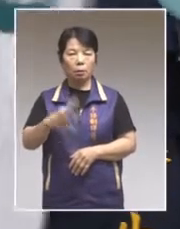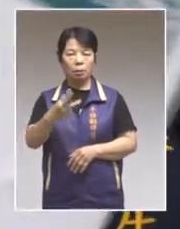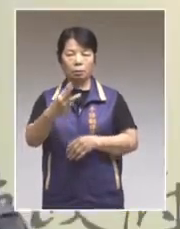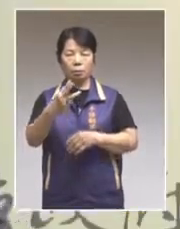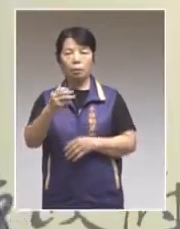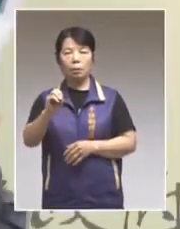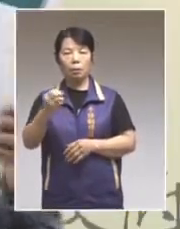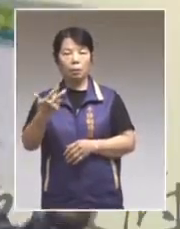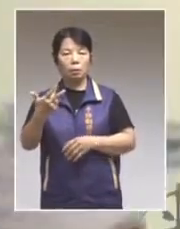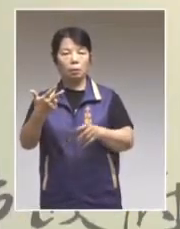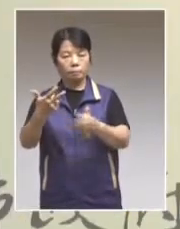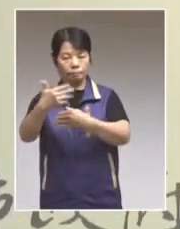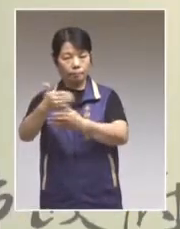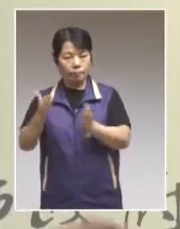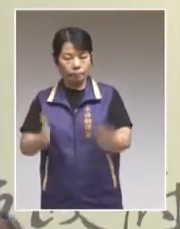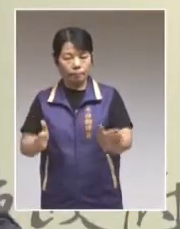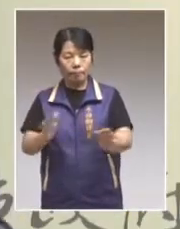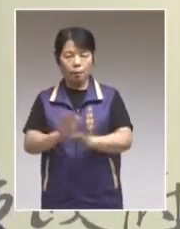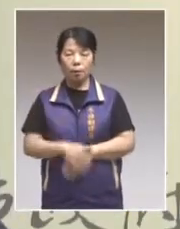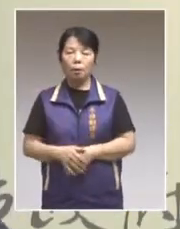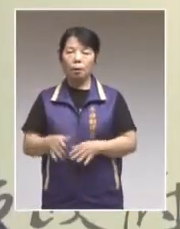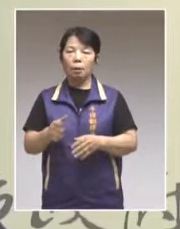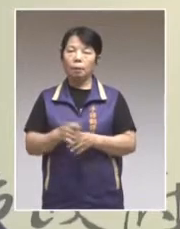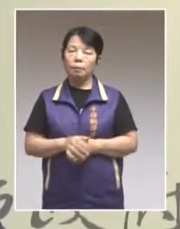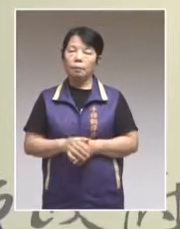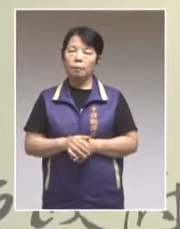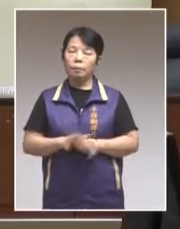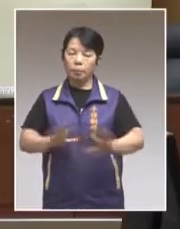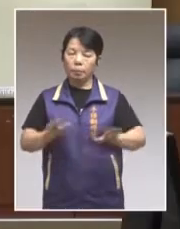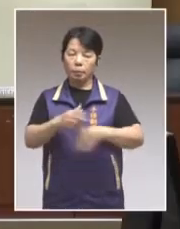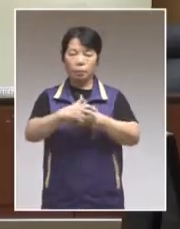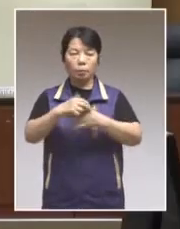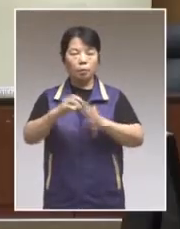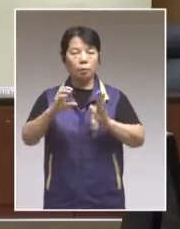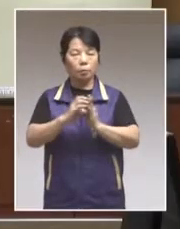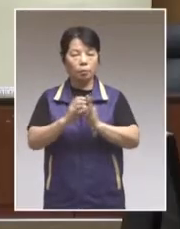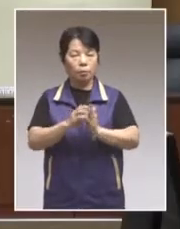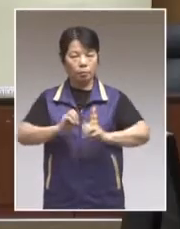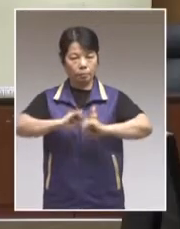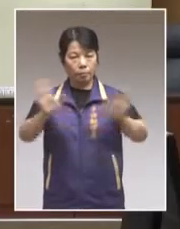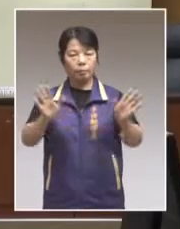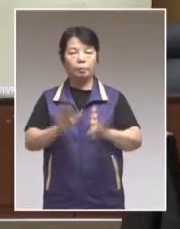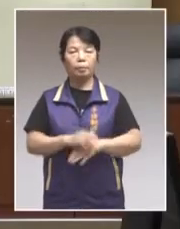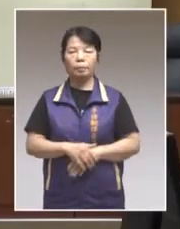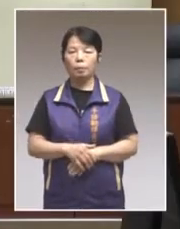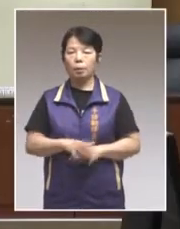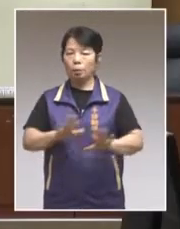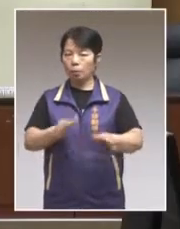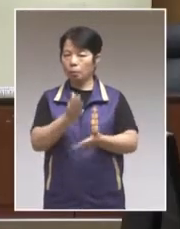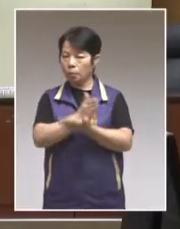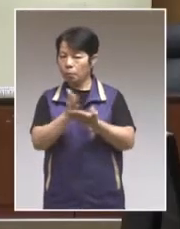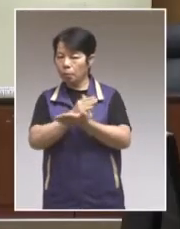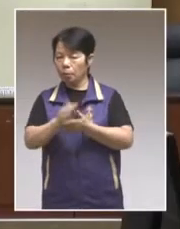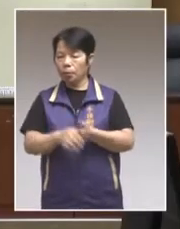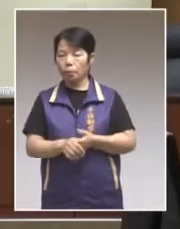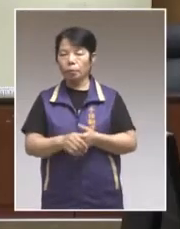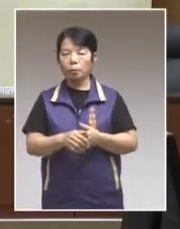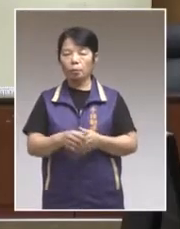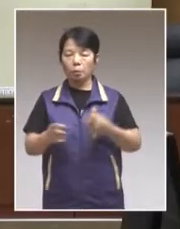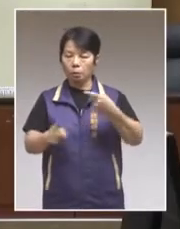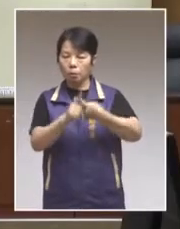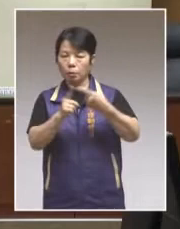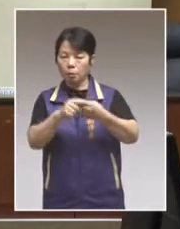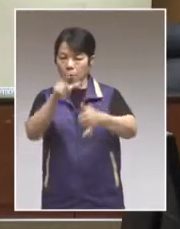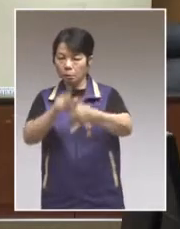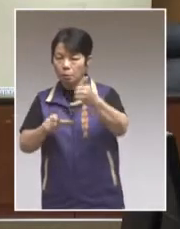4000人。好，以上是卫生局的说明。 好，谢谢。那我们分析我们的确诊个案，好，那